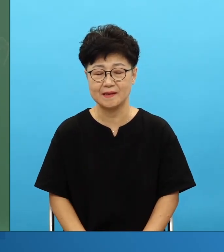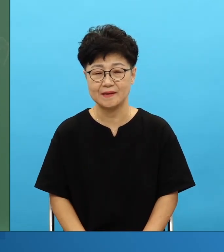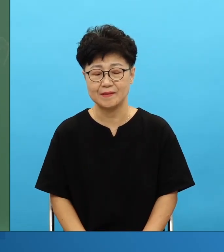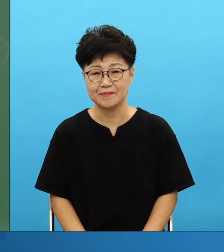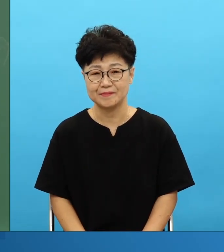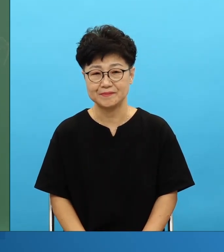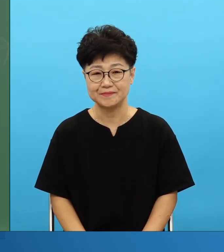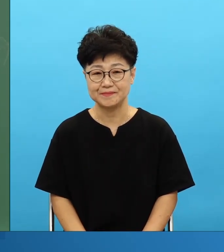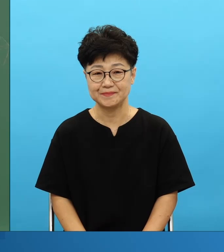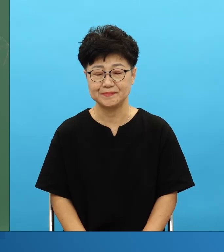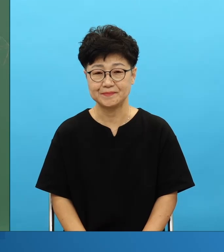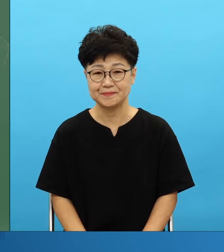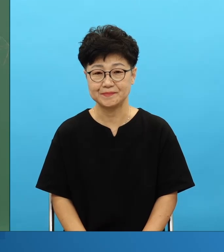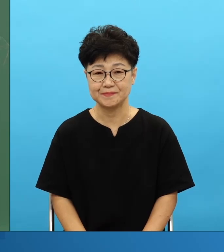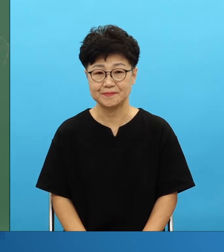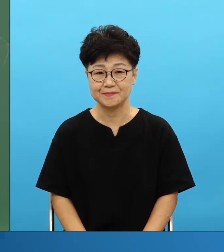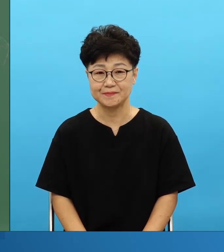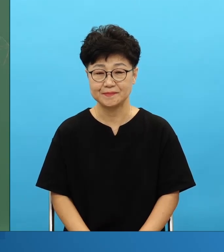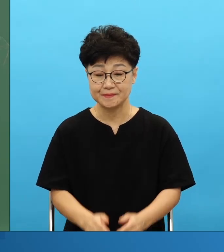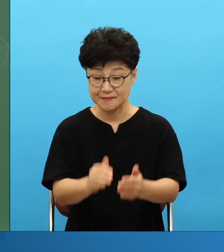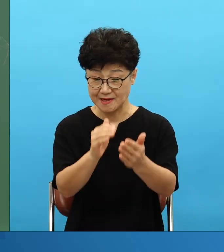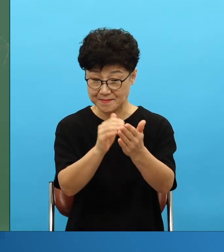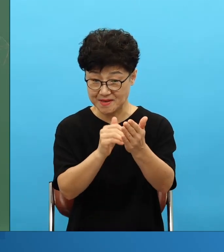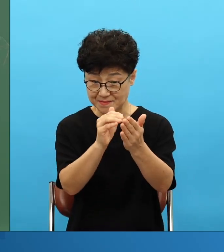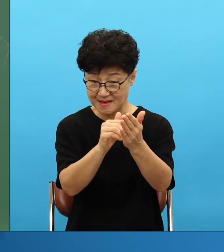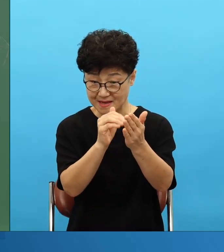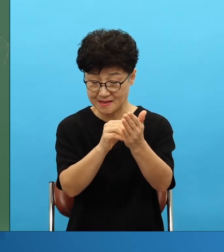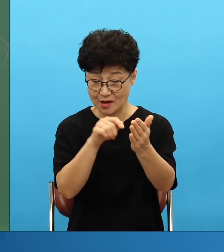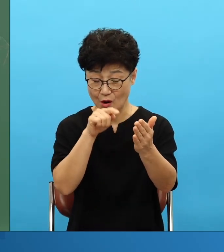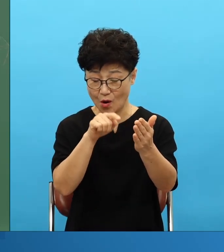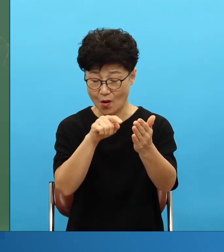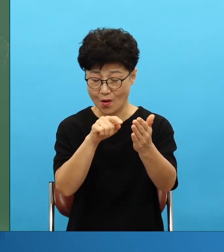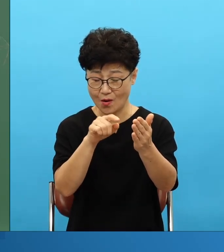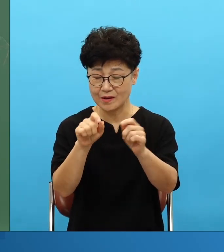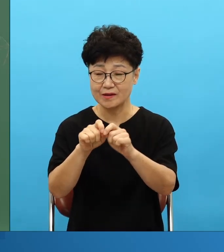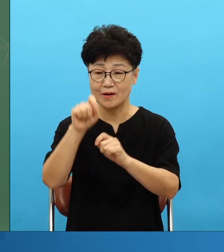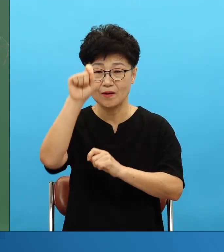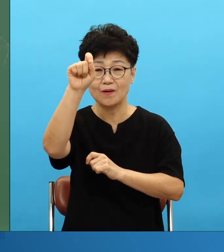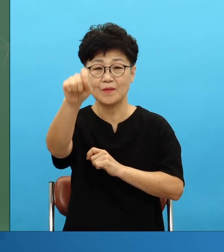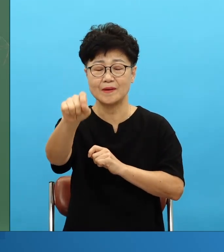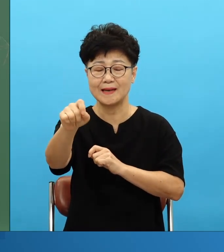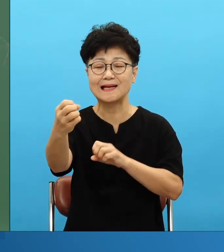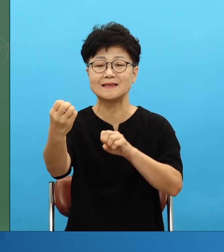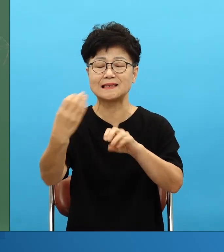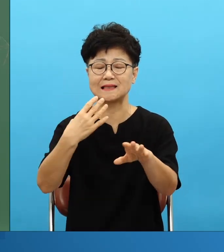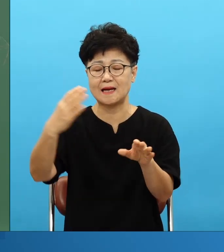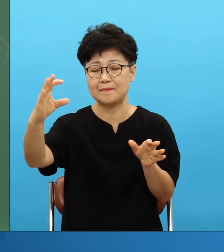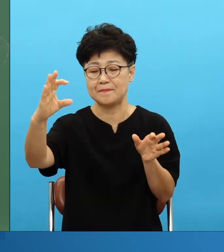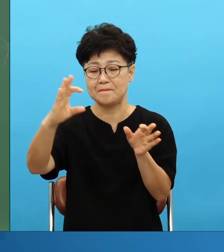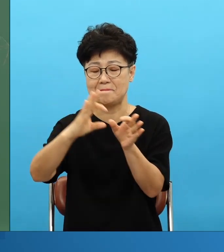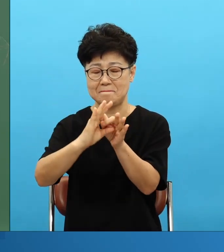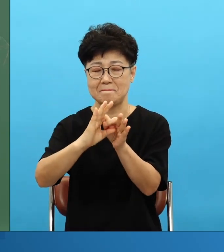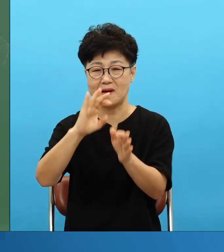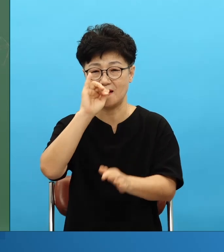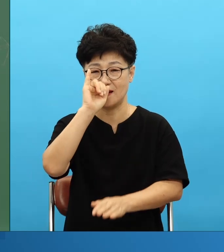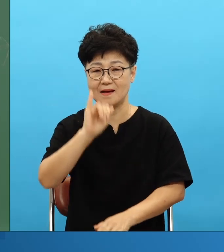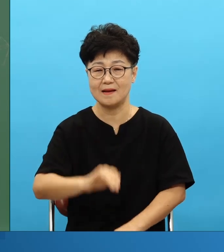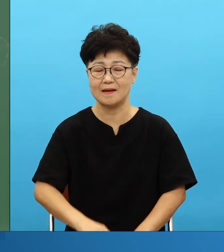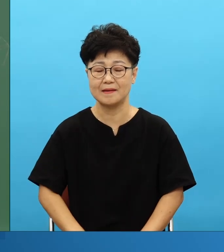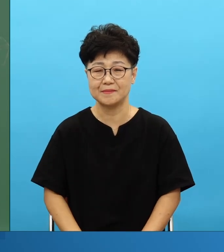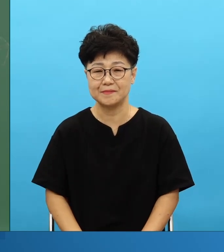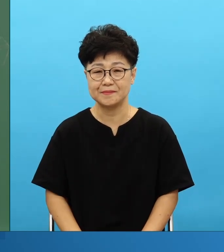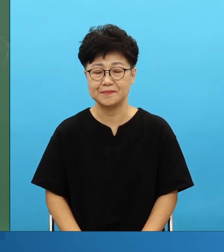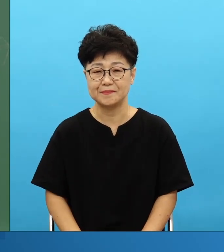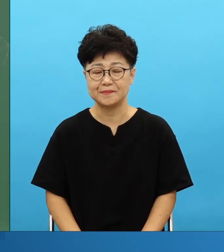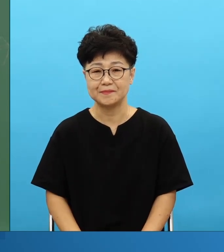이 비밀은 영원한 응답과 통합니다. And the 10 secrets, they are connected to the eternal answer. 제가